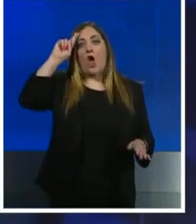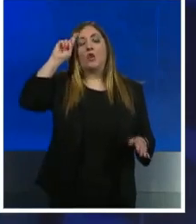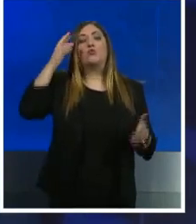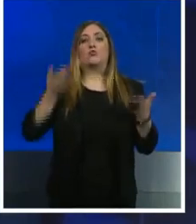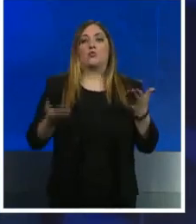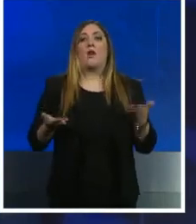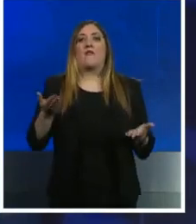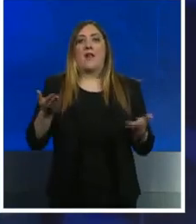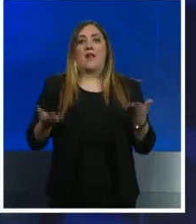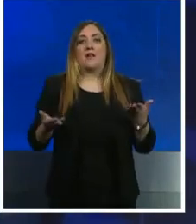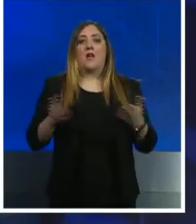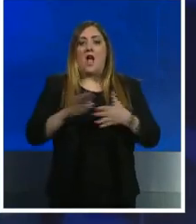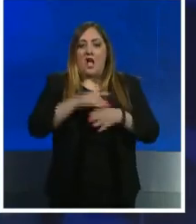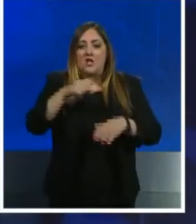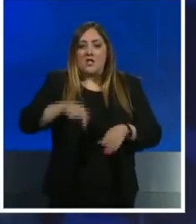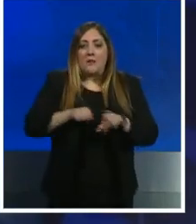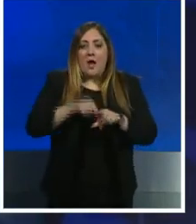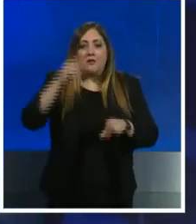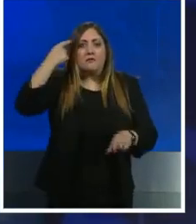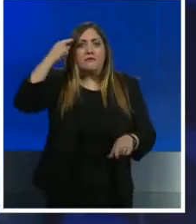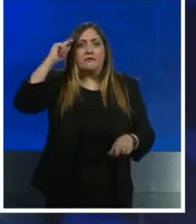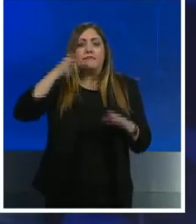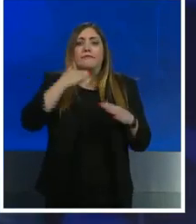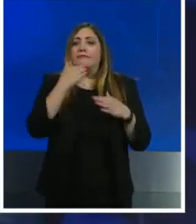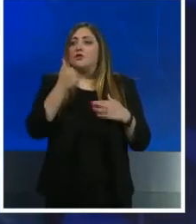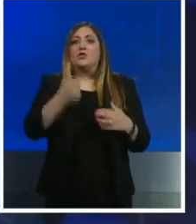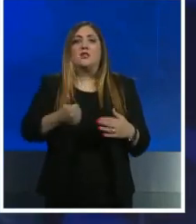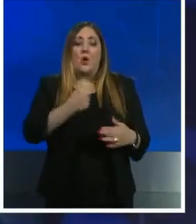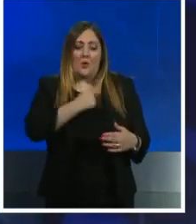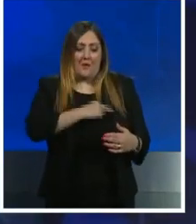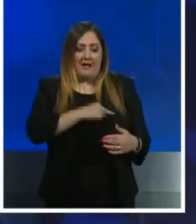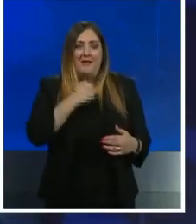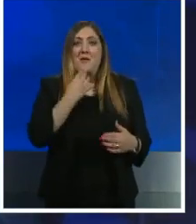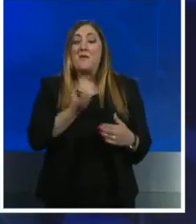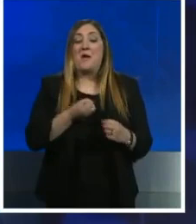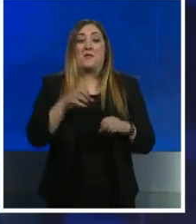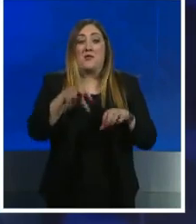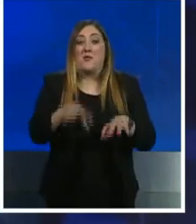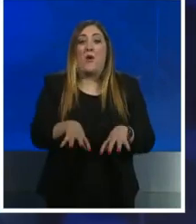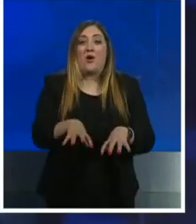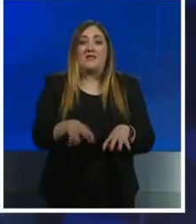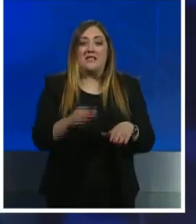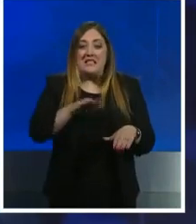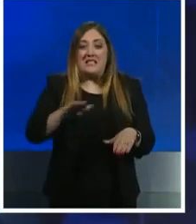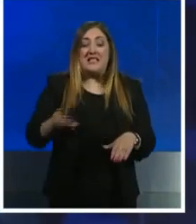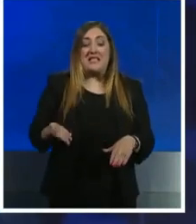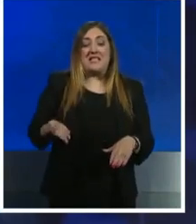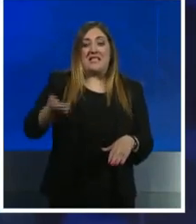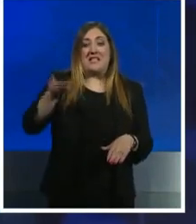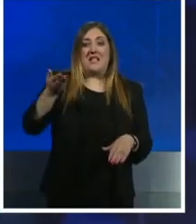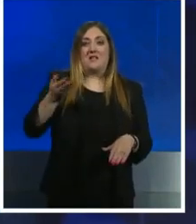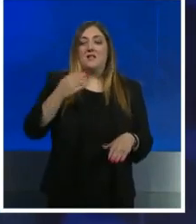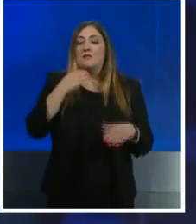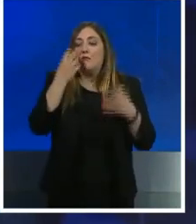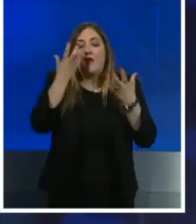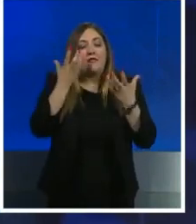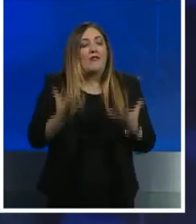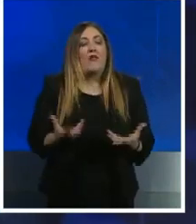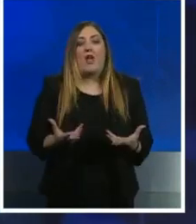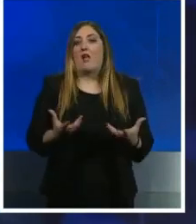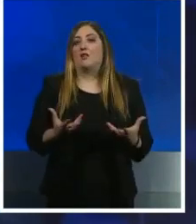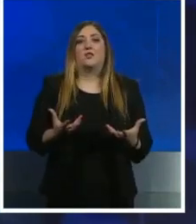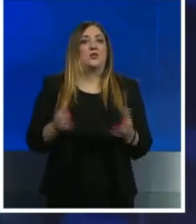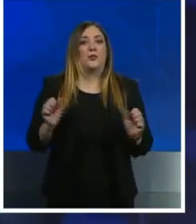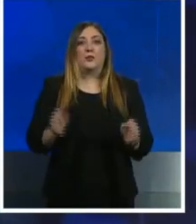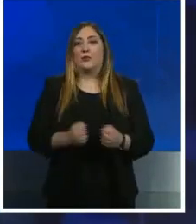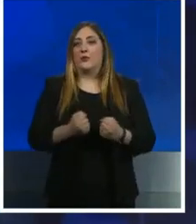sitwazzjoni tal-imġielen Malta ma tiflaħx dawn in-nies kollha. U speċjalment nies li mbagħad ukoll daħlu